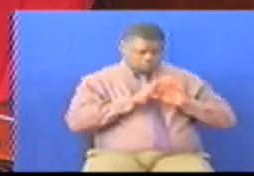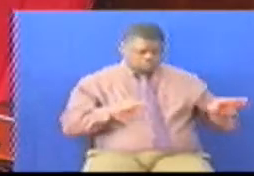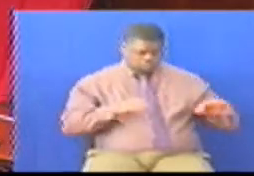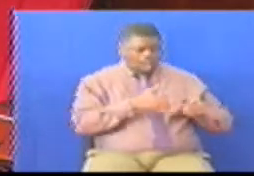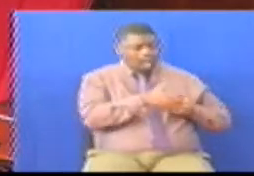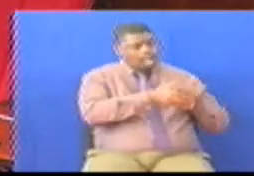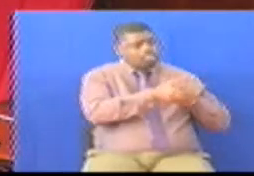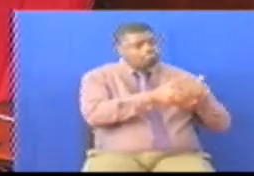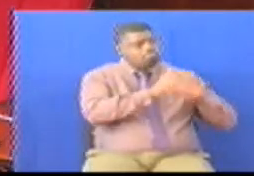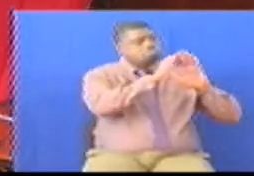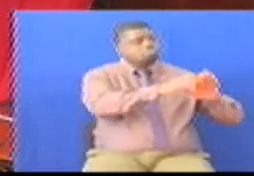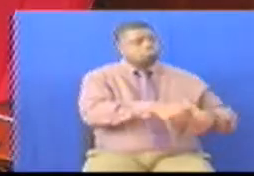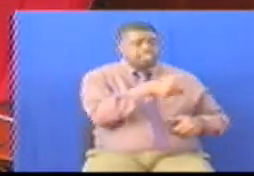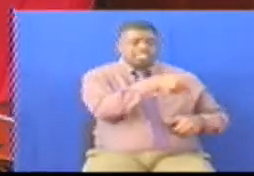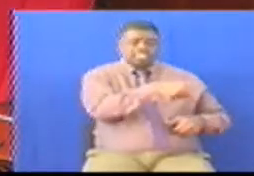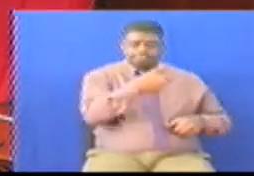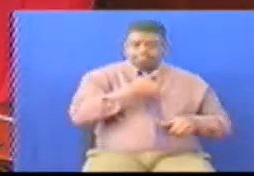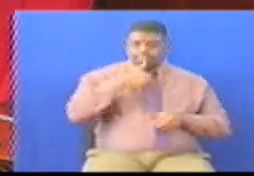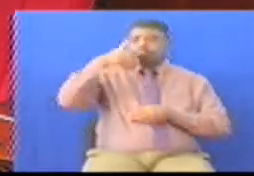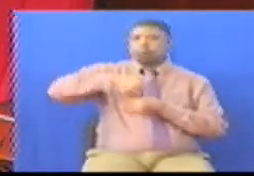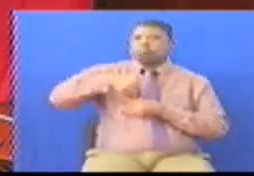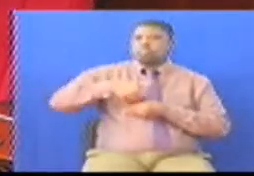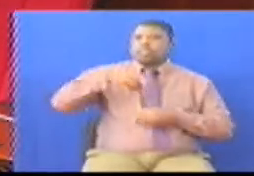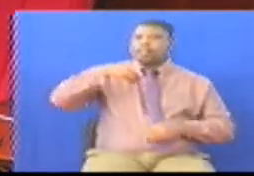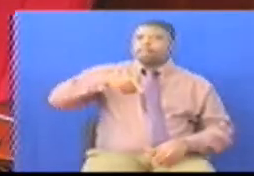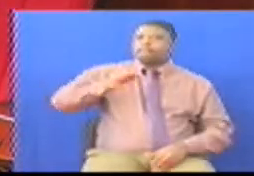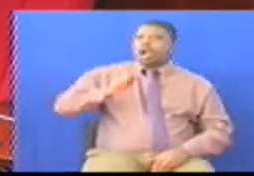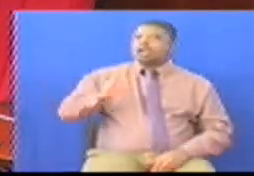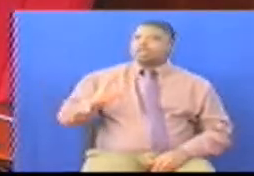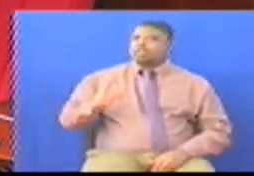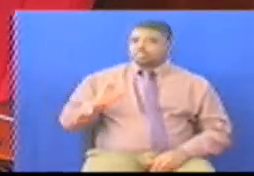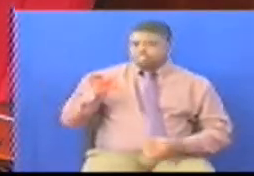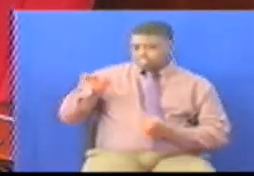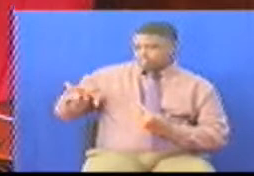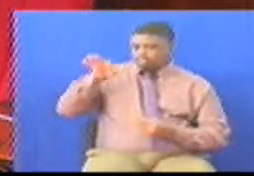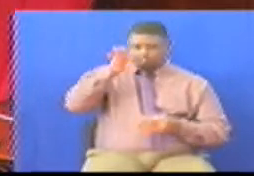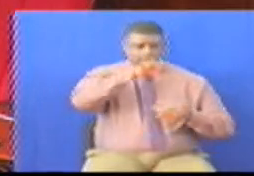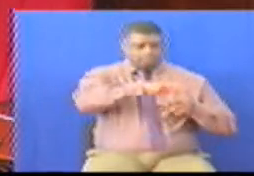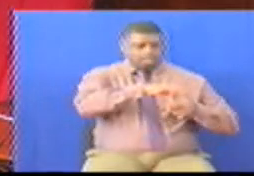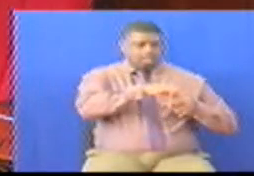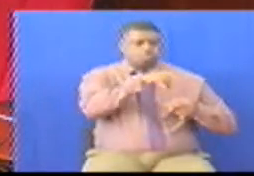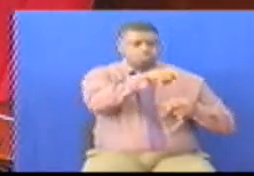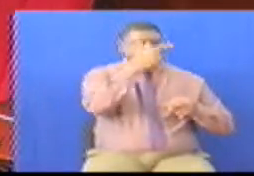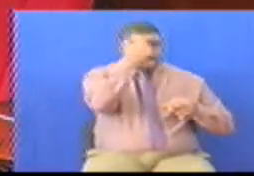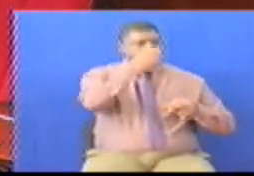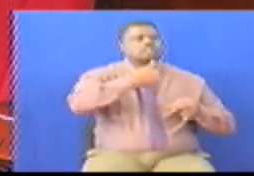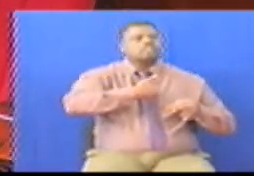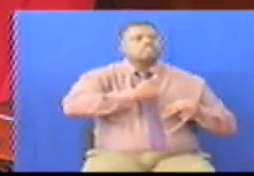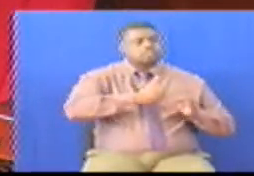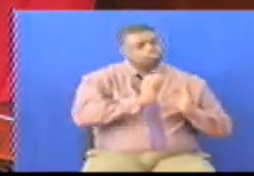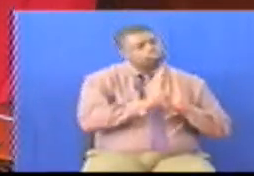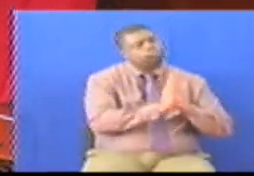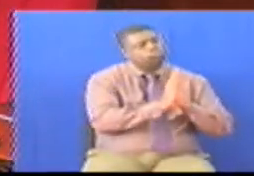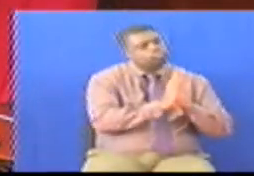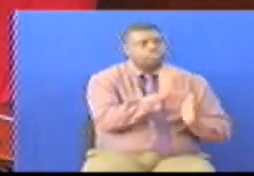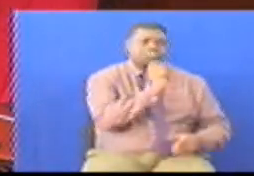PSC. Na nimekuepo hapo kwa sababu uliniamini kuwa mjumbe wa kamati hii. Mimi nashukuru sana sana Mheshimiwa Spika kwa sababu